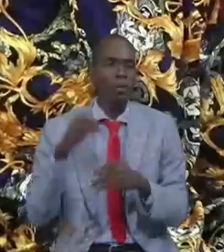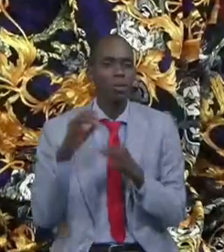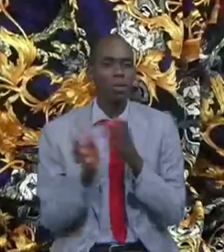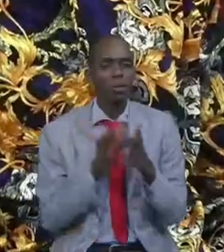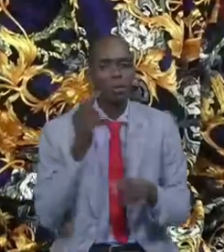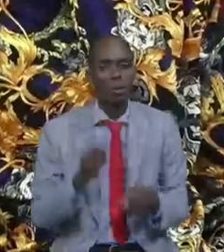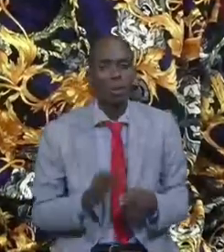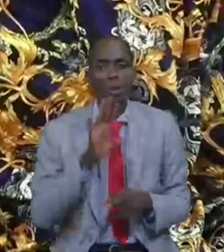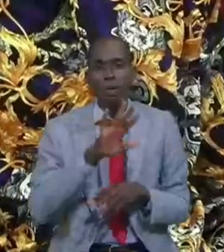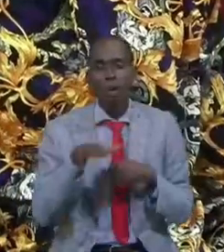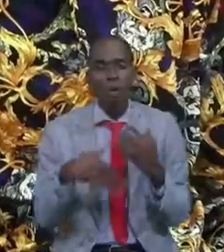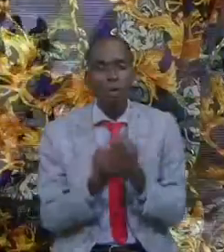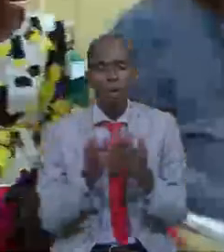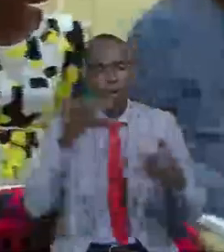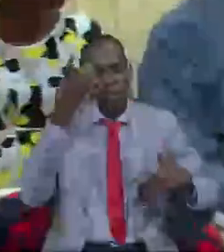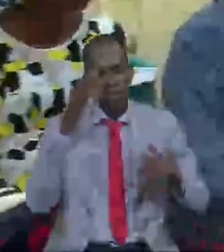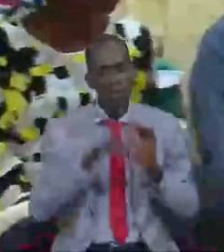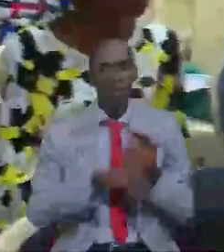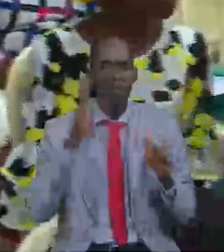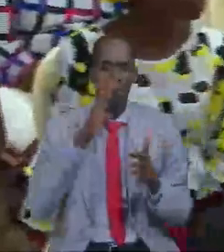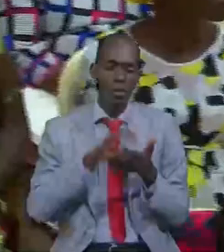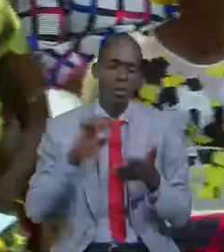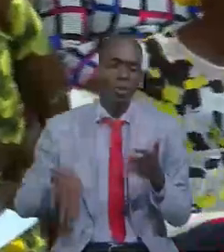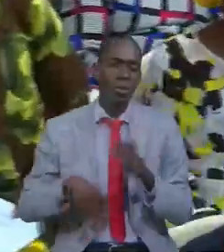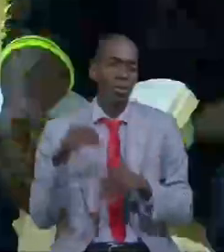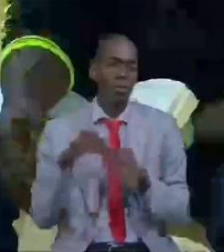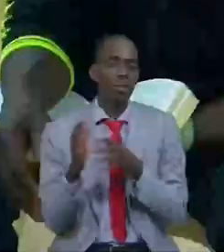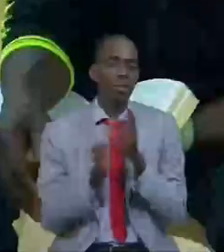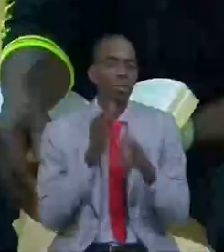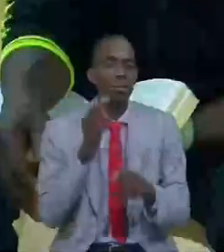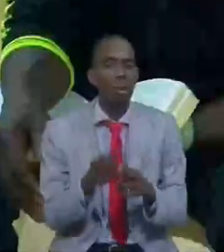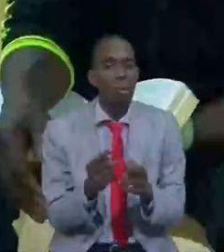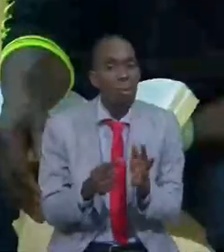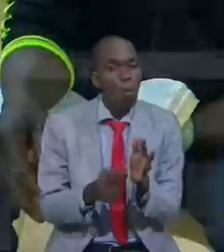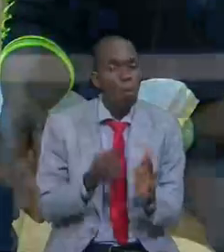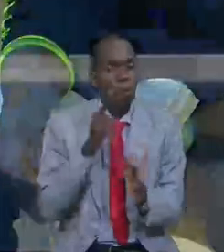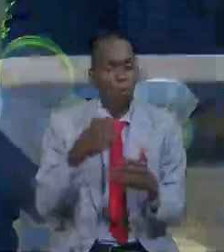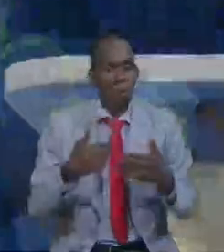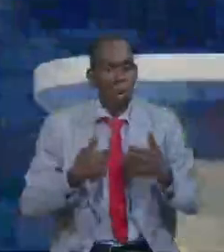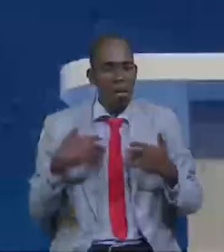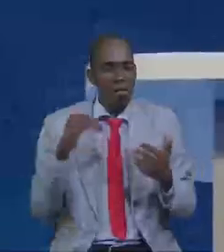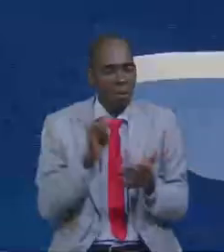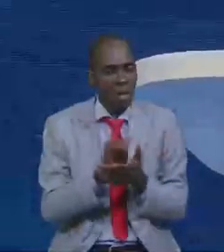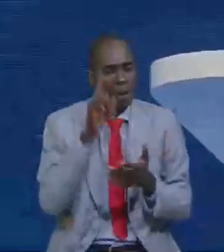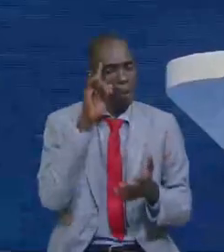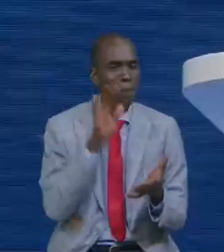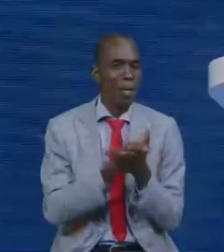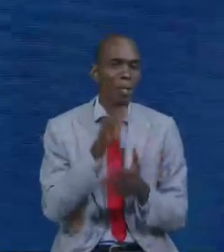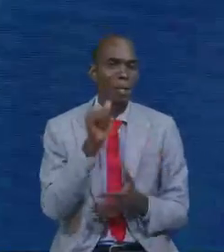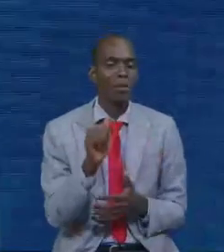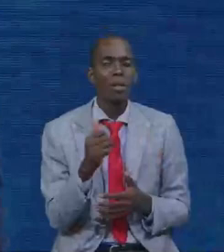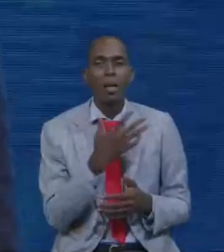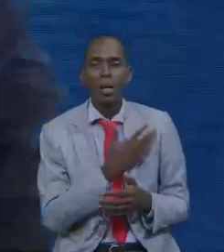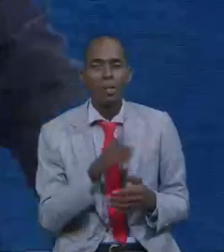seront ôtées. Rappelle-toi, une fois que tu as la conviction et tu viens en toute